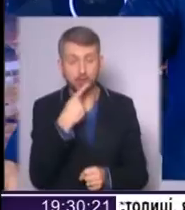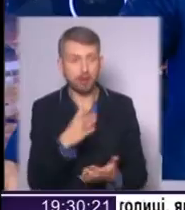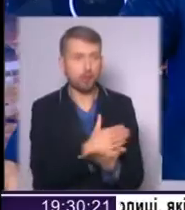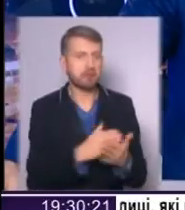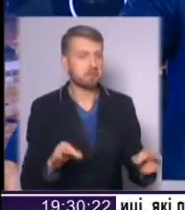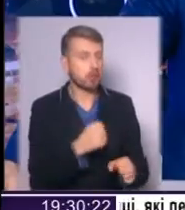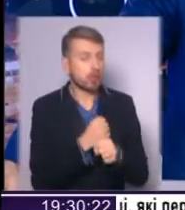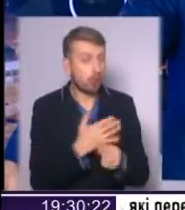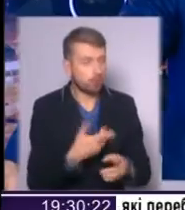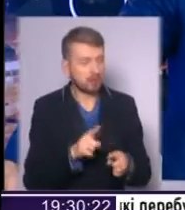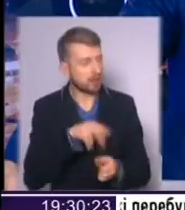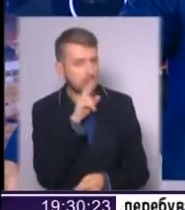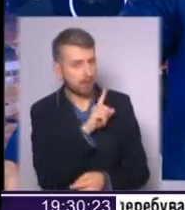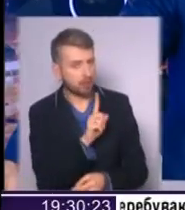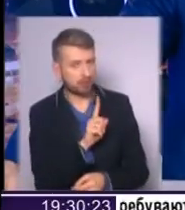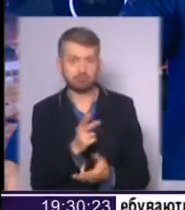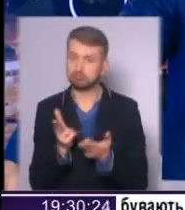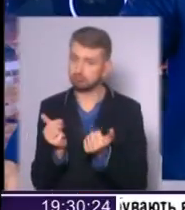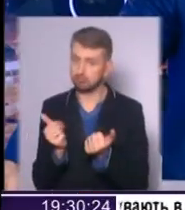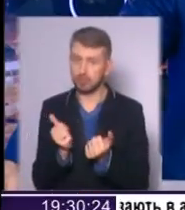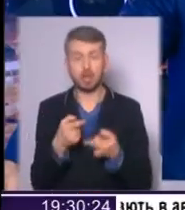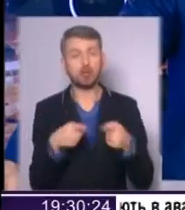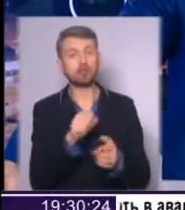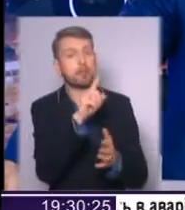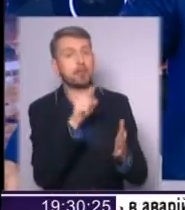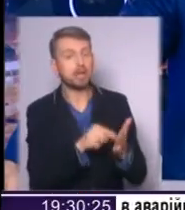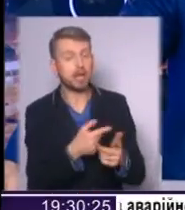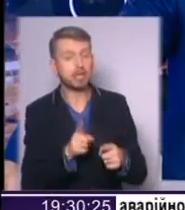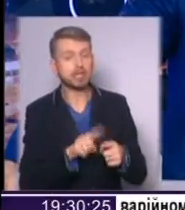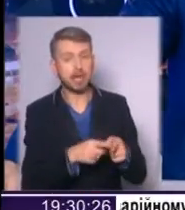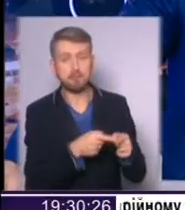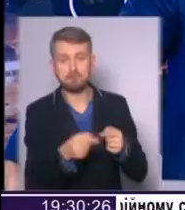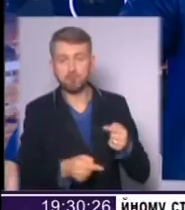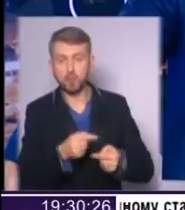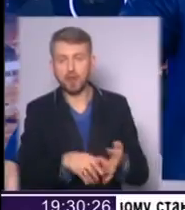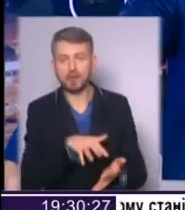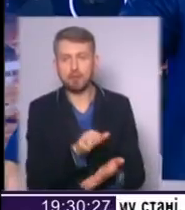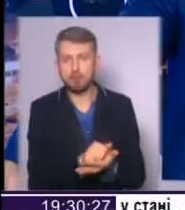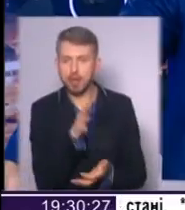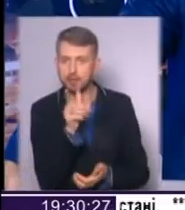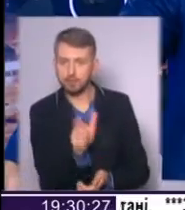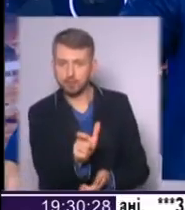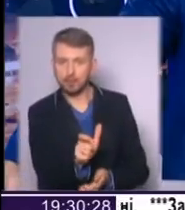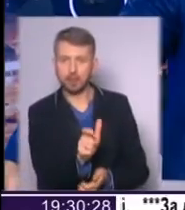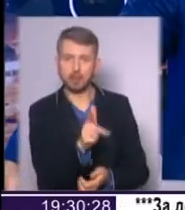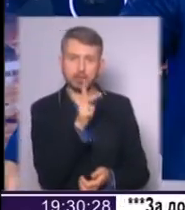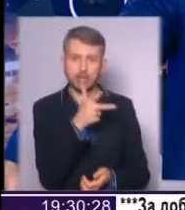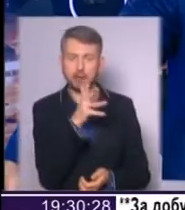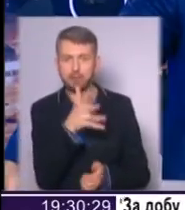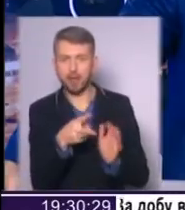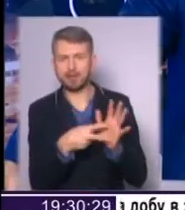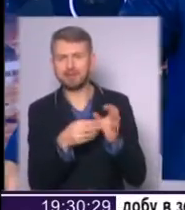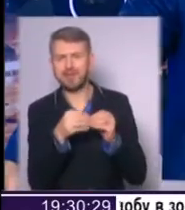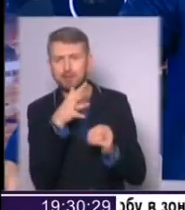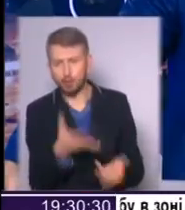робиться, це не зовсім правильно. Це так. Інше питання, що цей процес займає певний період часу, 3-5, а іноді 7, а то й 10